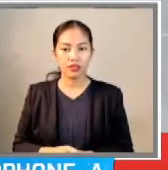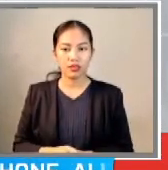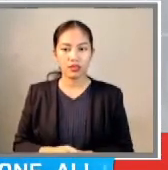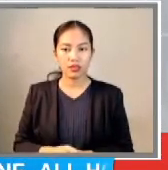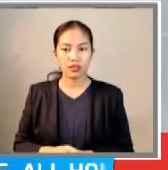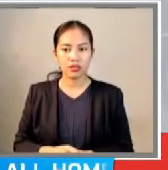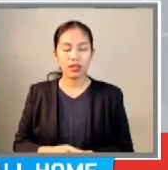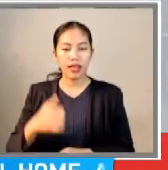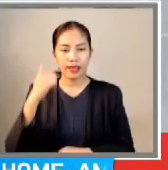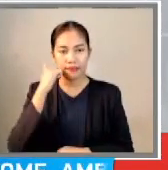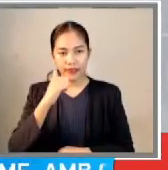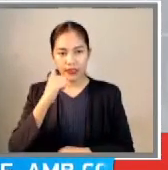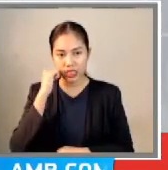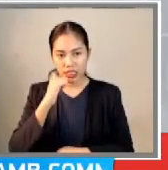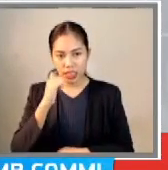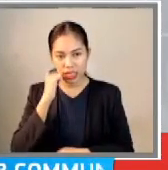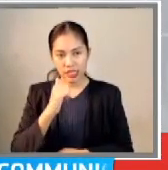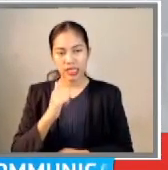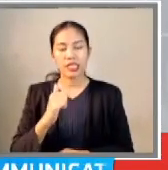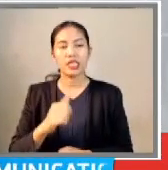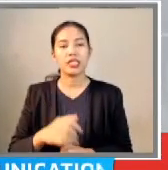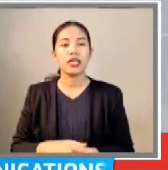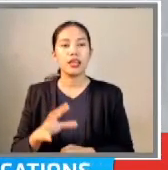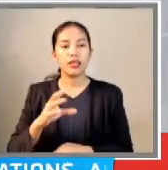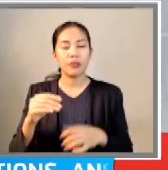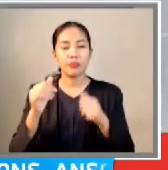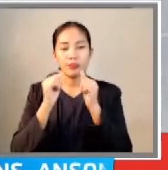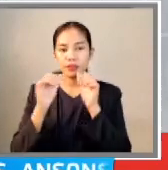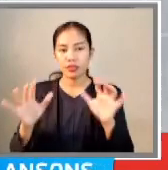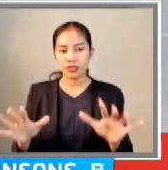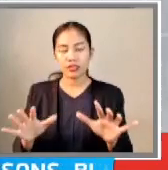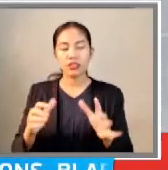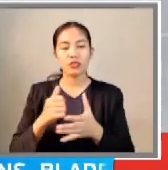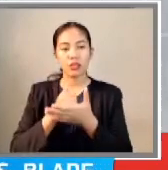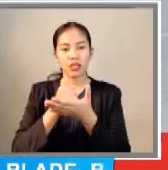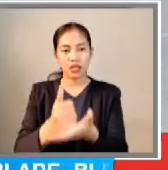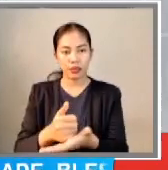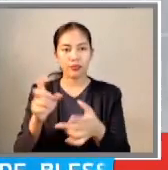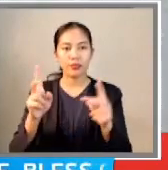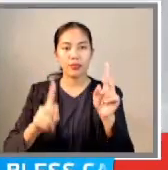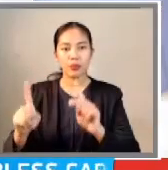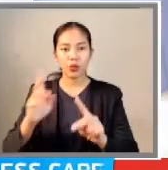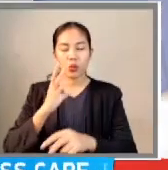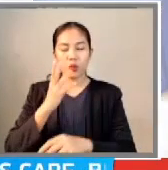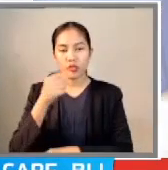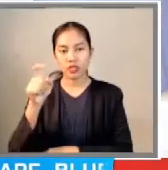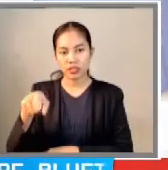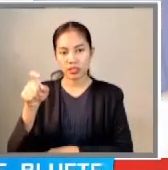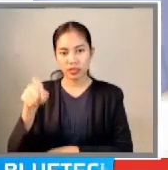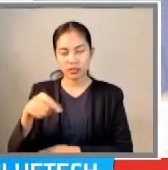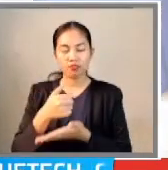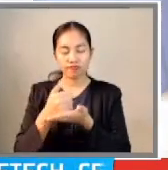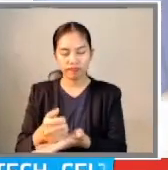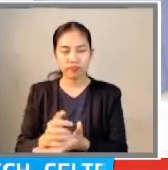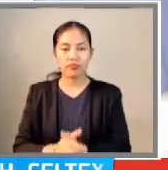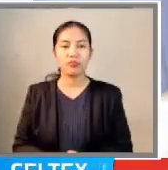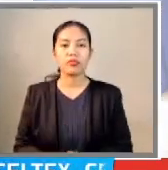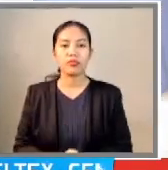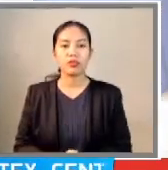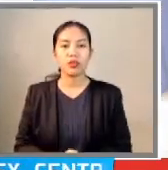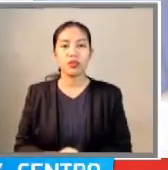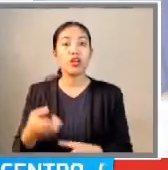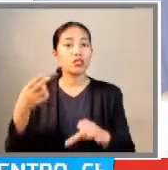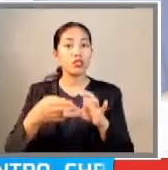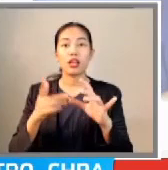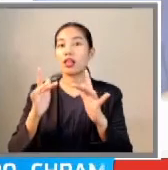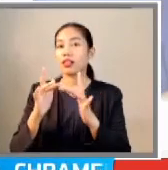araw-araw at mga biyaya para makatulong din siya sa ibang nangangailangan. Mga kapuso, makisali po sa aming online talakayan.